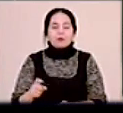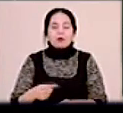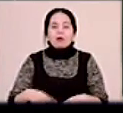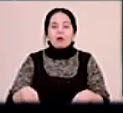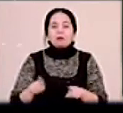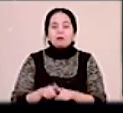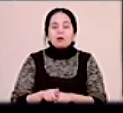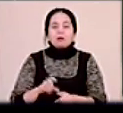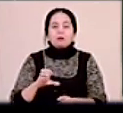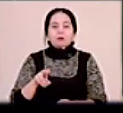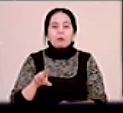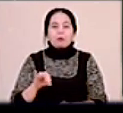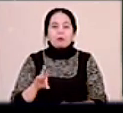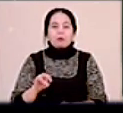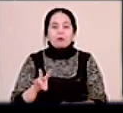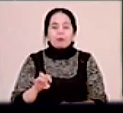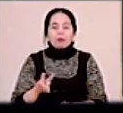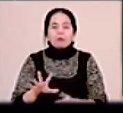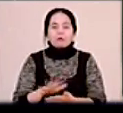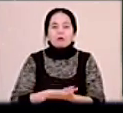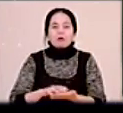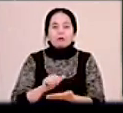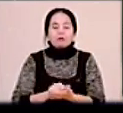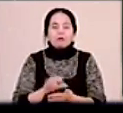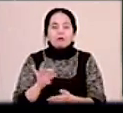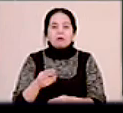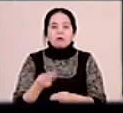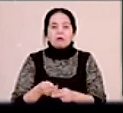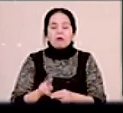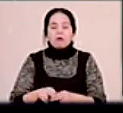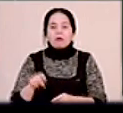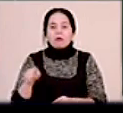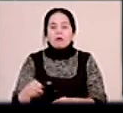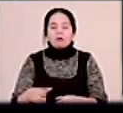Однако Спитамен разбил и это воинство.